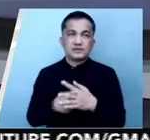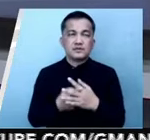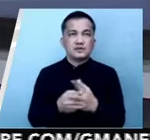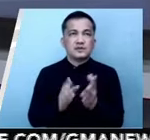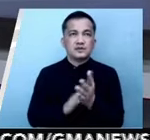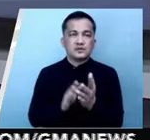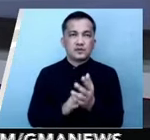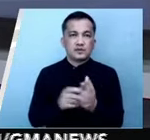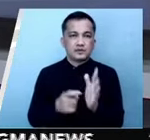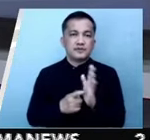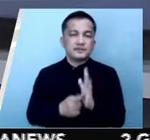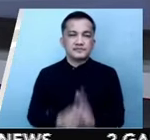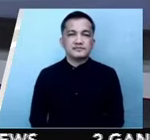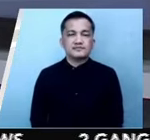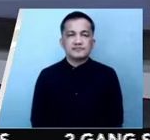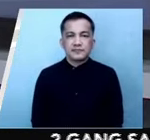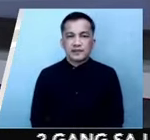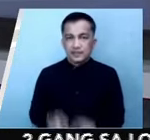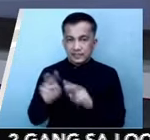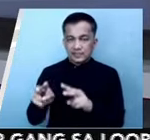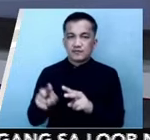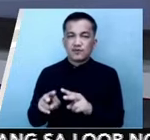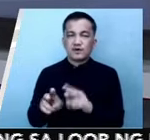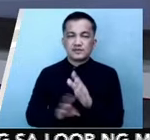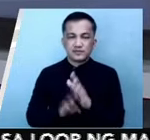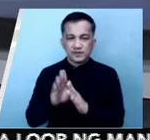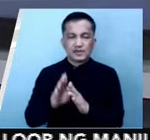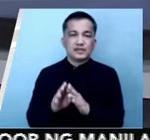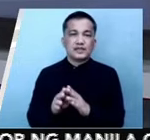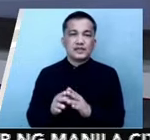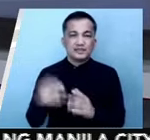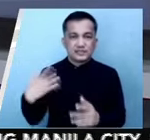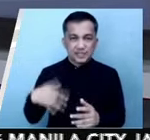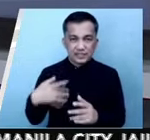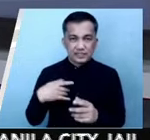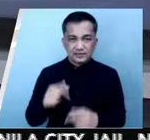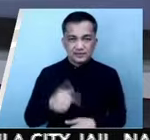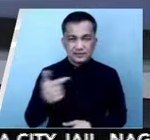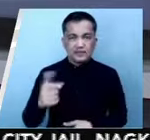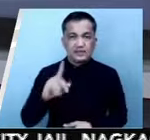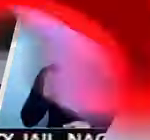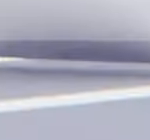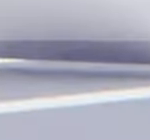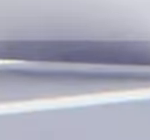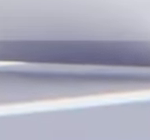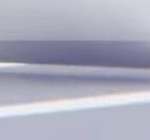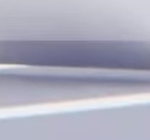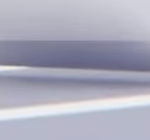requirement. Kita mong asenso at diskarte sa pagtutok na ito ni Dano Tingkongko.